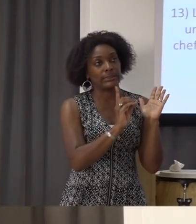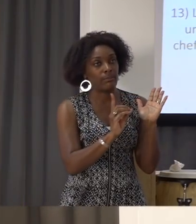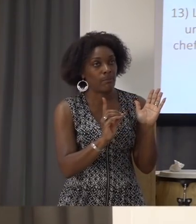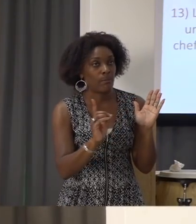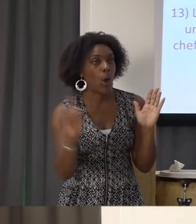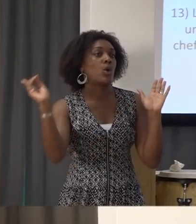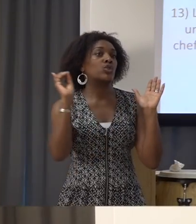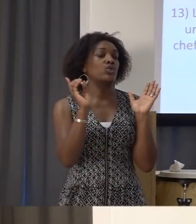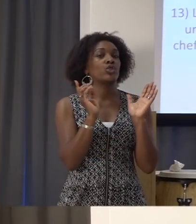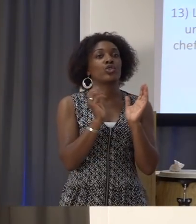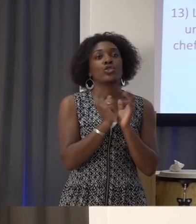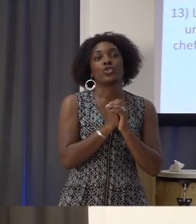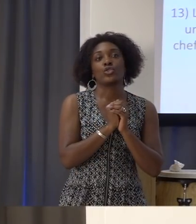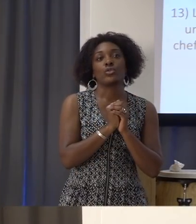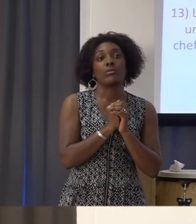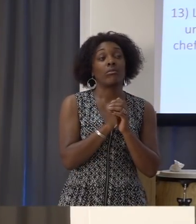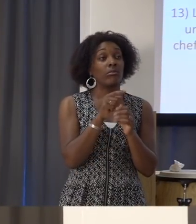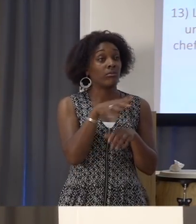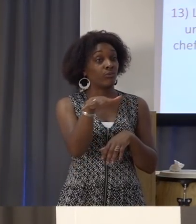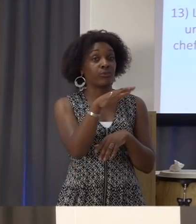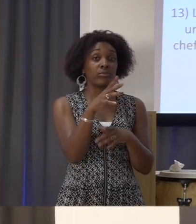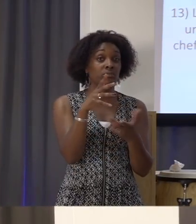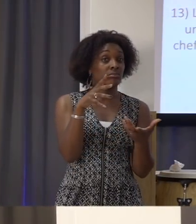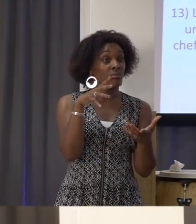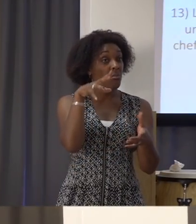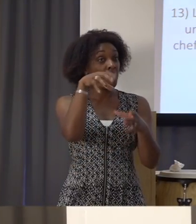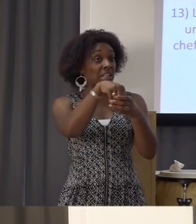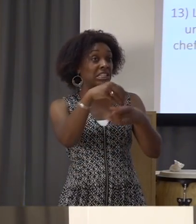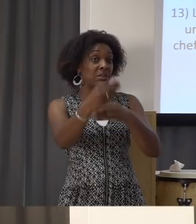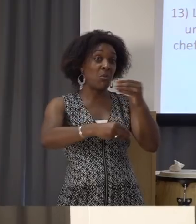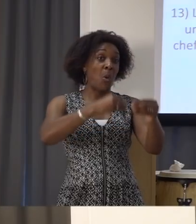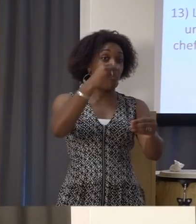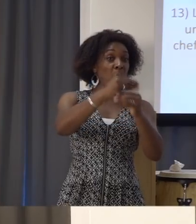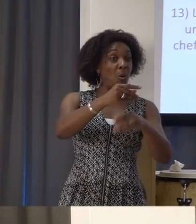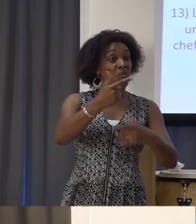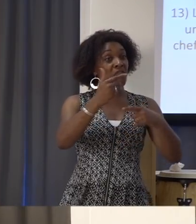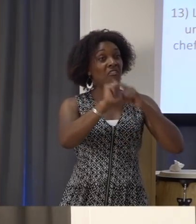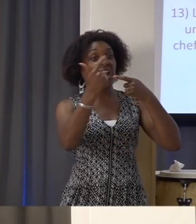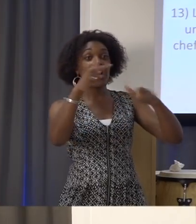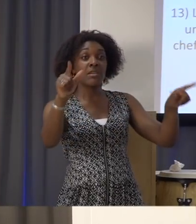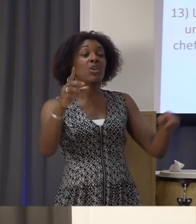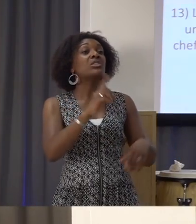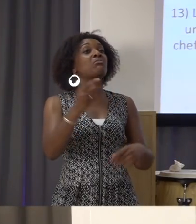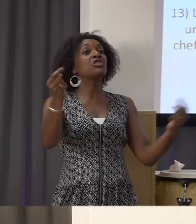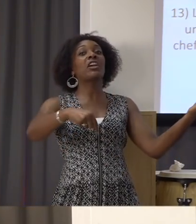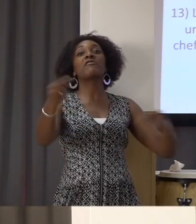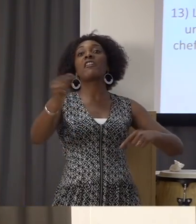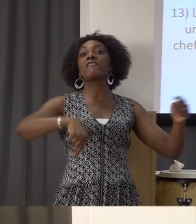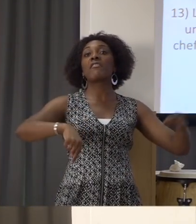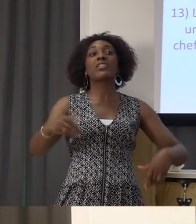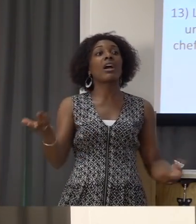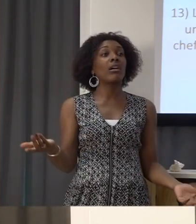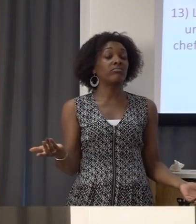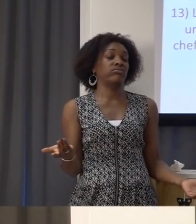alléluia, vous rentrez dans le monde, vous faites ce que vous voulez, les dimanches vous êtes là,